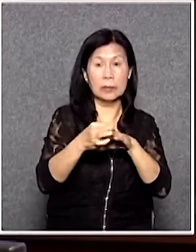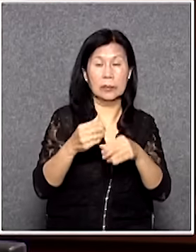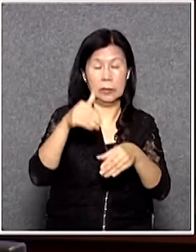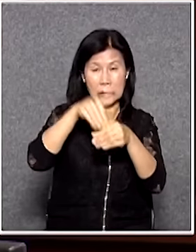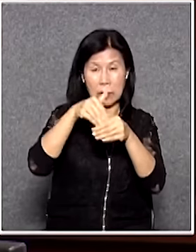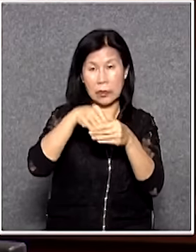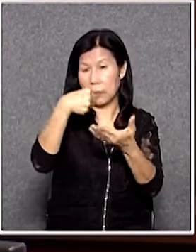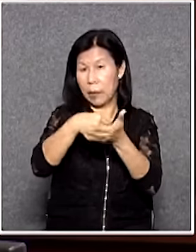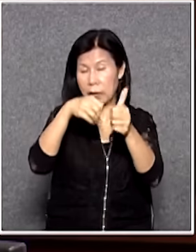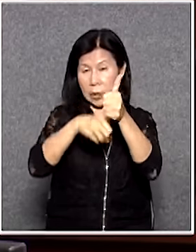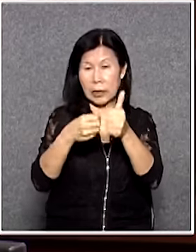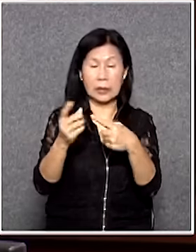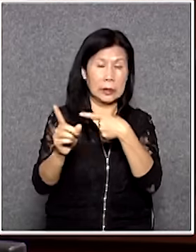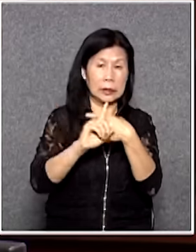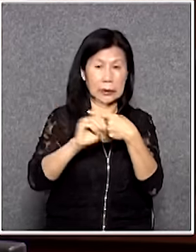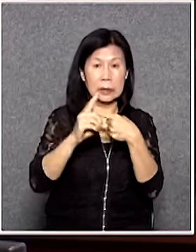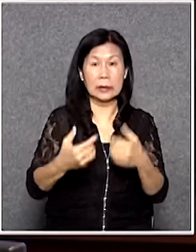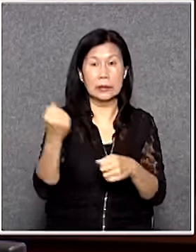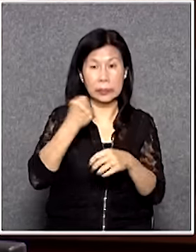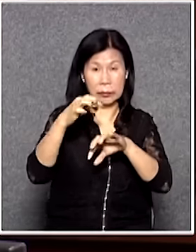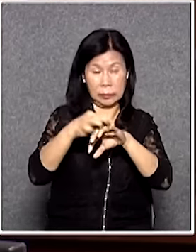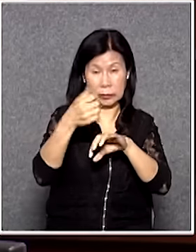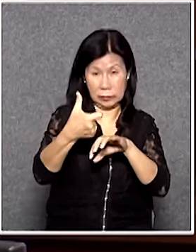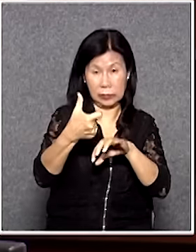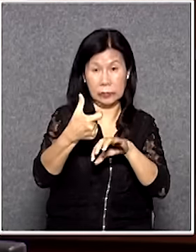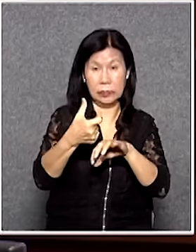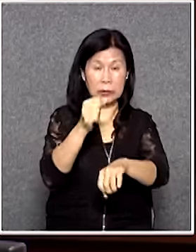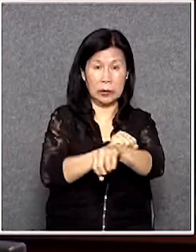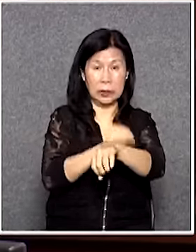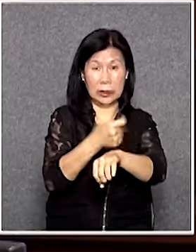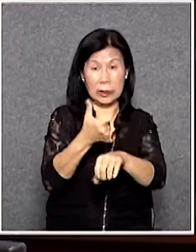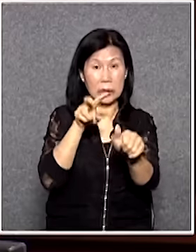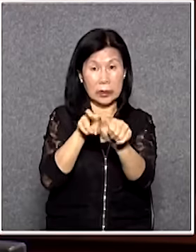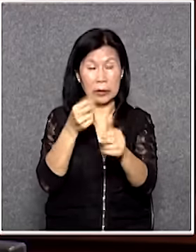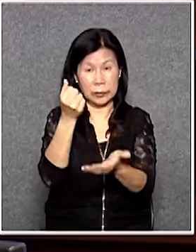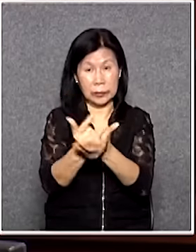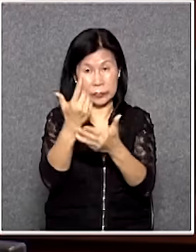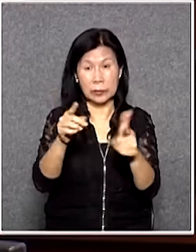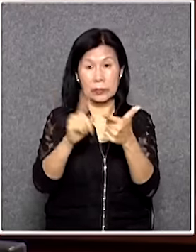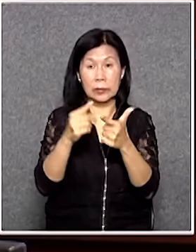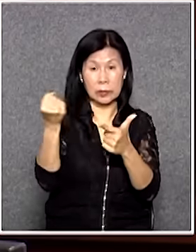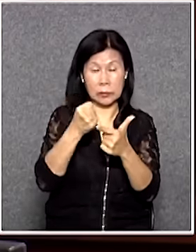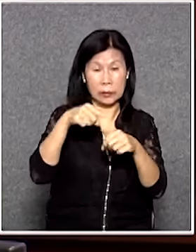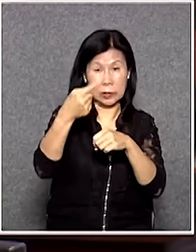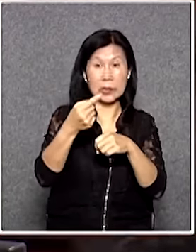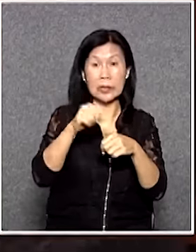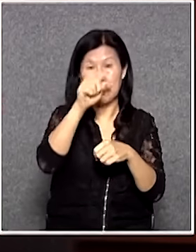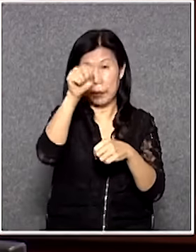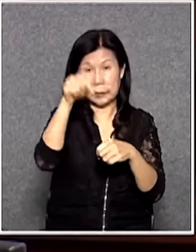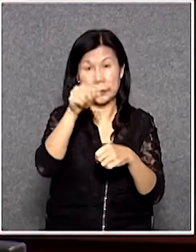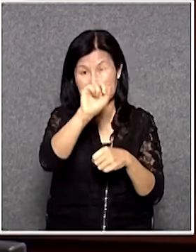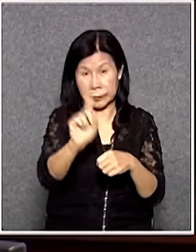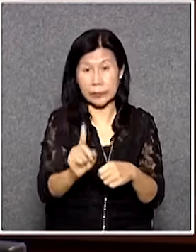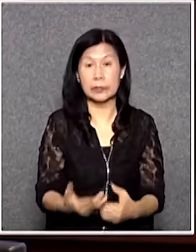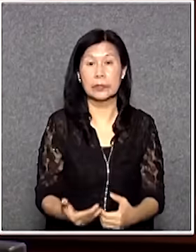险。一直以来，除了强积金收费，即是这个管理费高昂之外，强积金另外一个特大的问题就